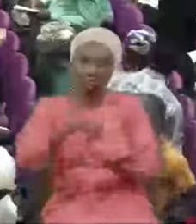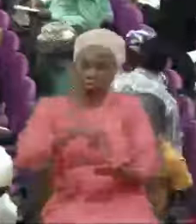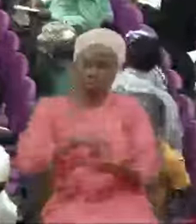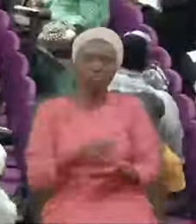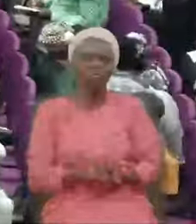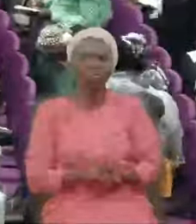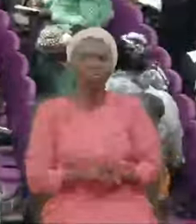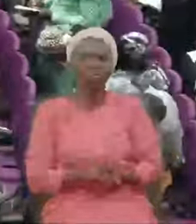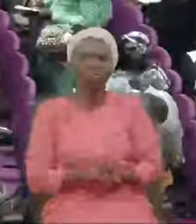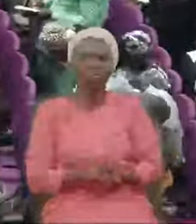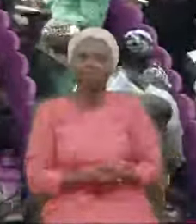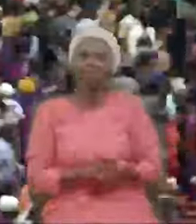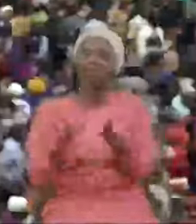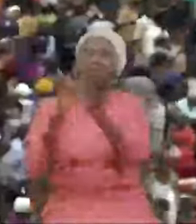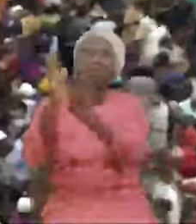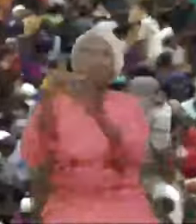En vérité, je vous le dis.